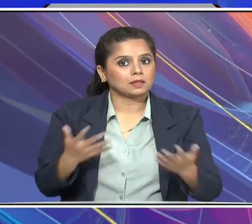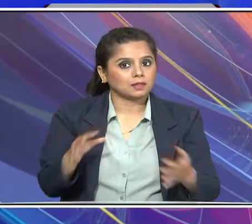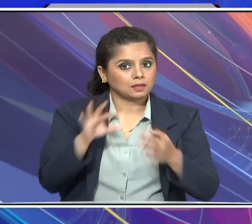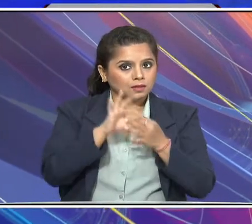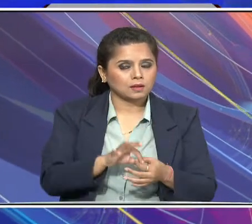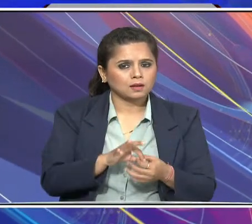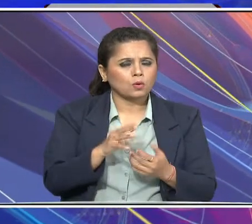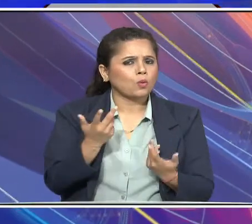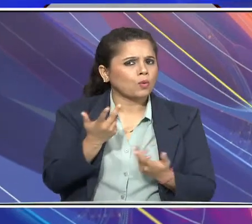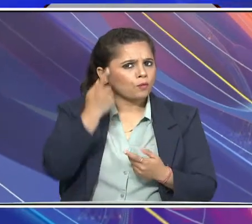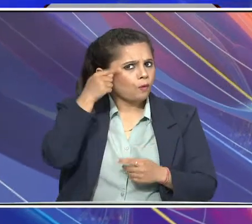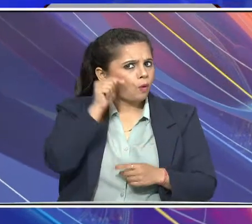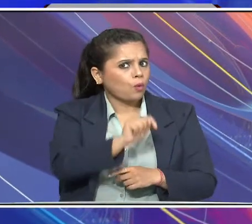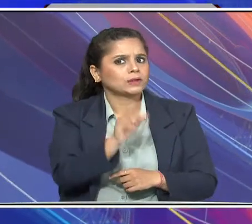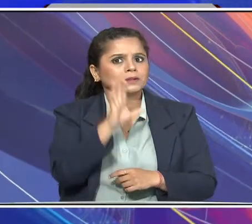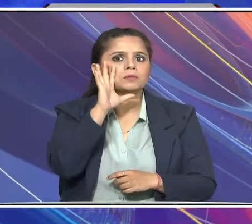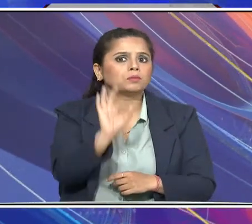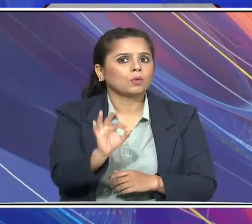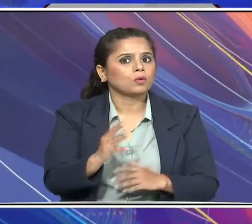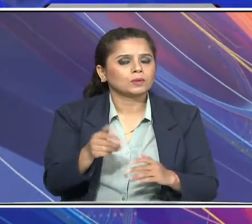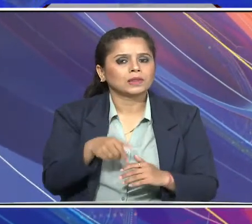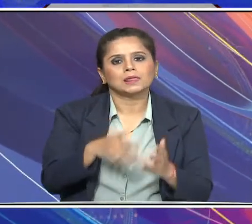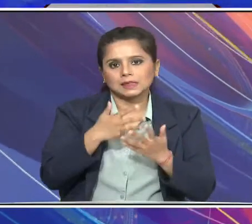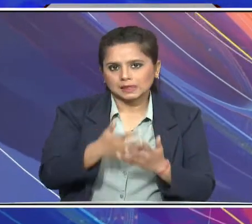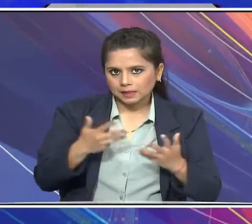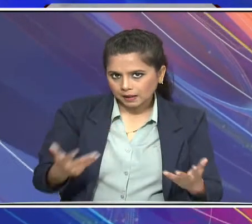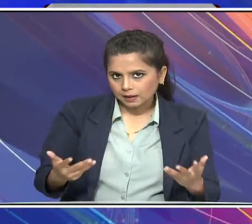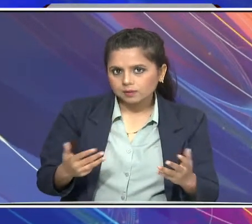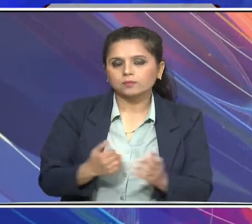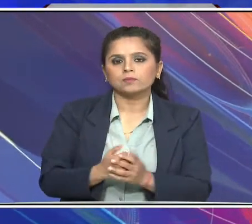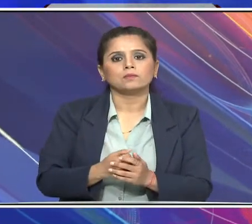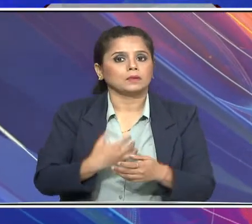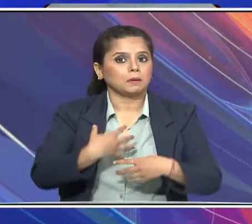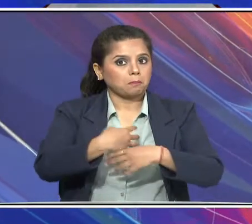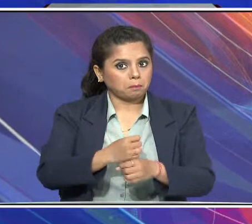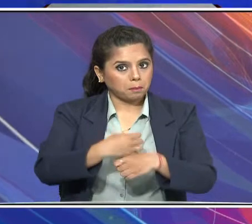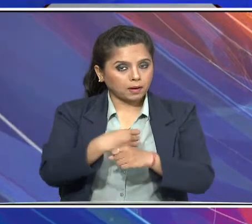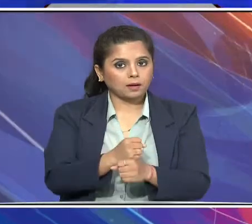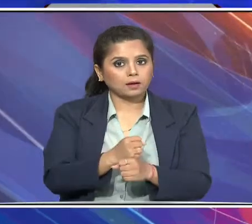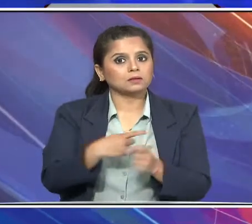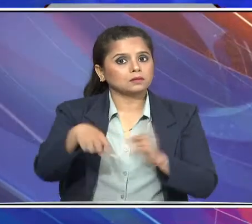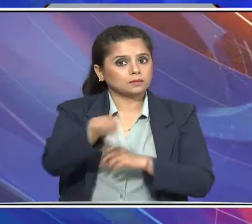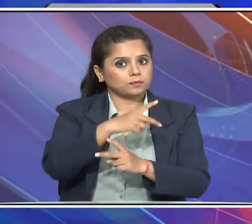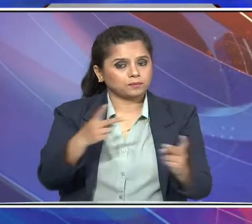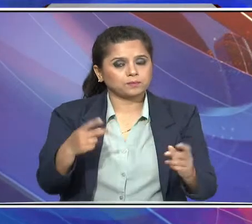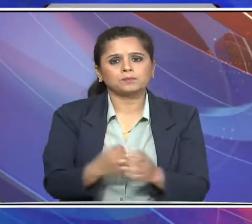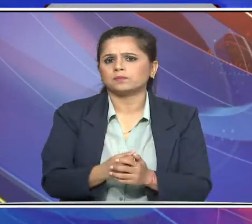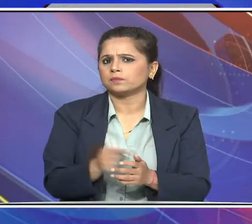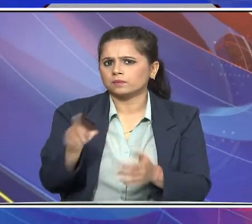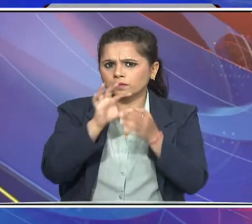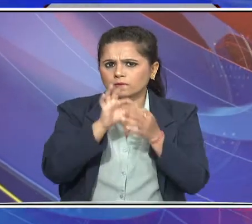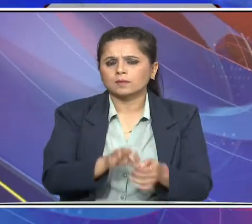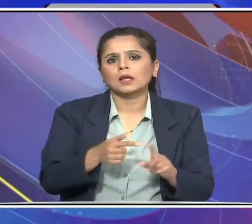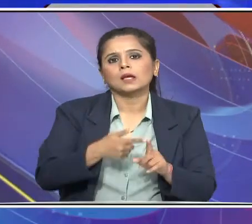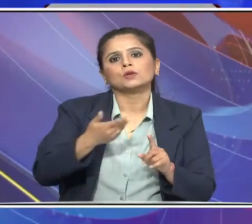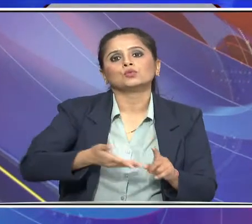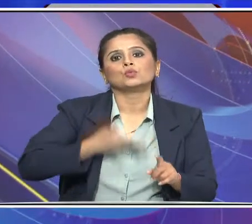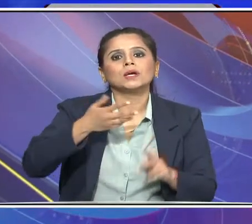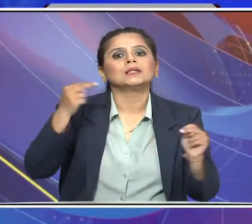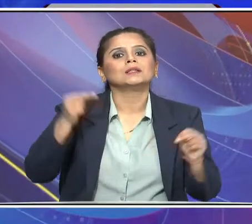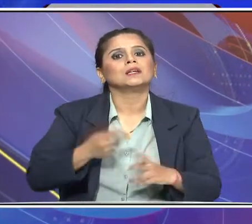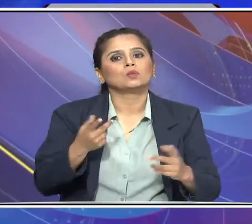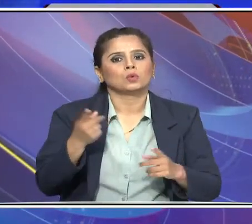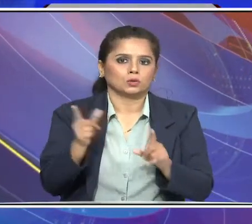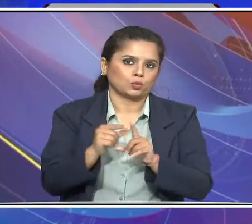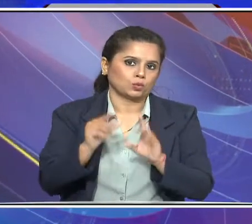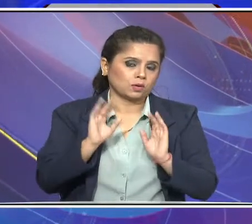जरूरी इक्विपमेंट बनाने के लिए या तो उसके लिए जो ट्रेनिंग की आवश्यकता है वो करती है